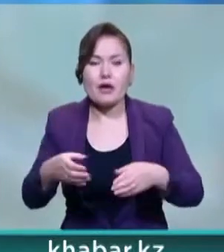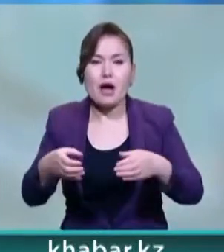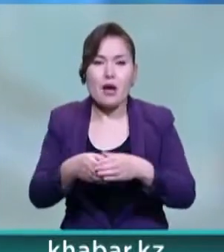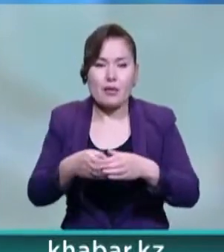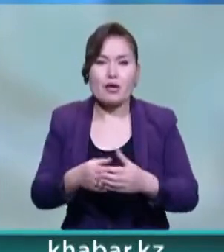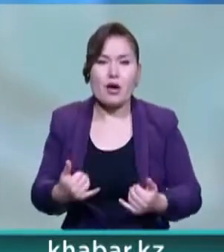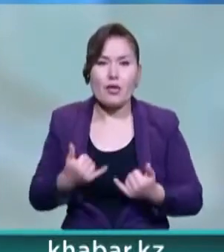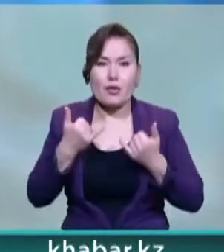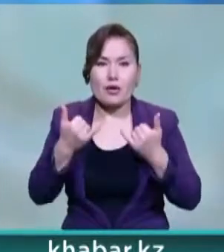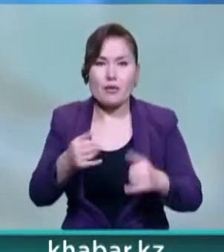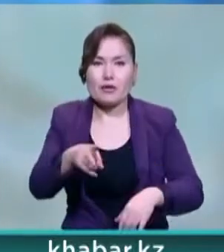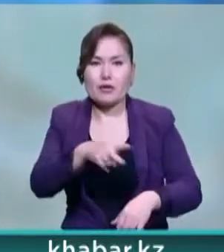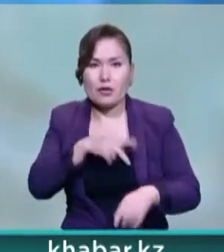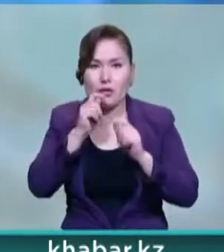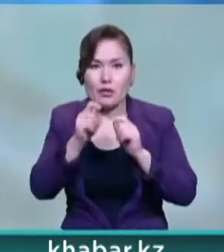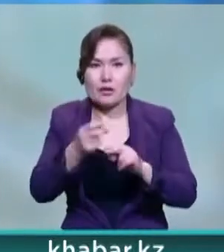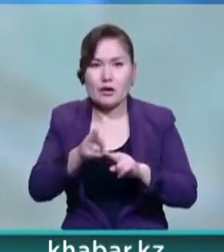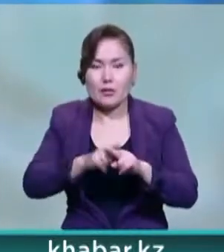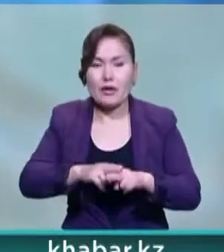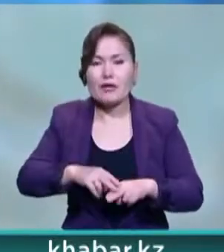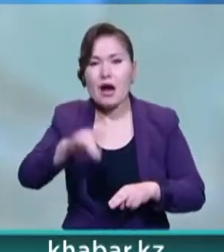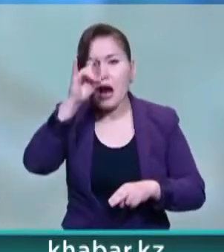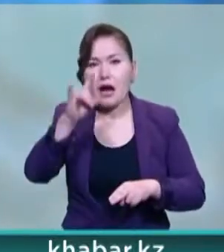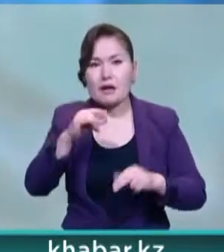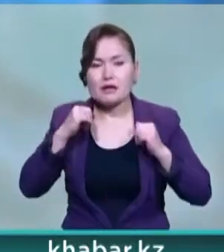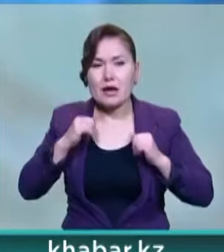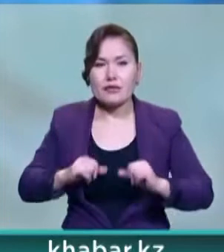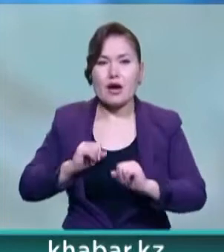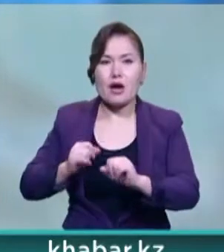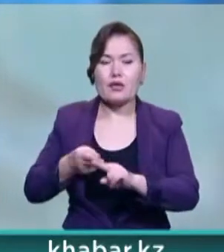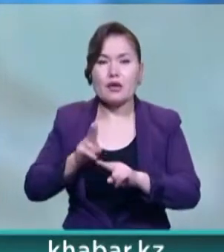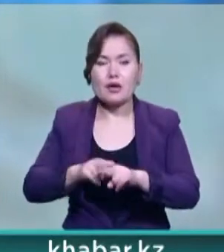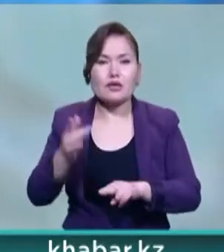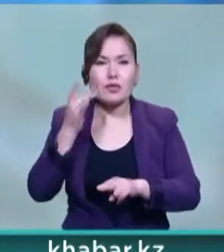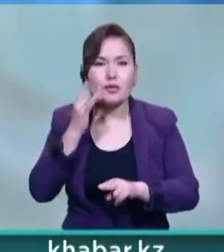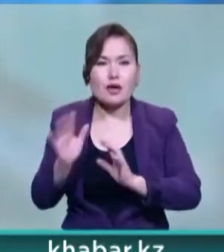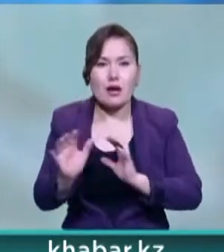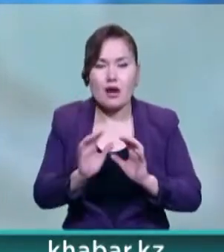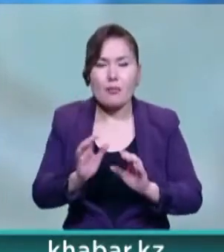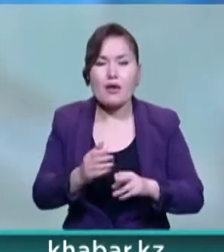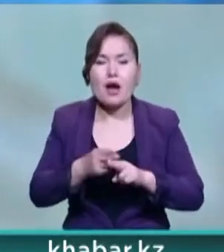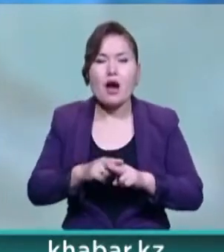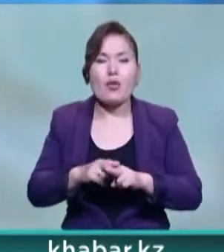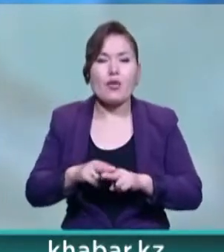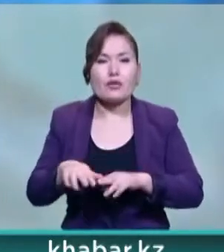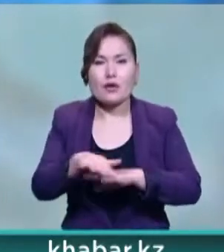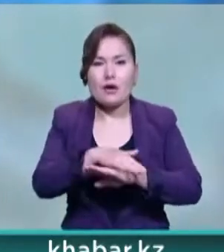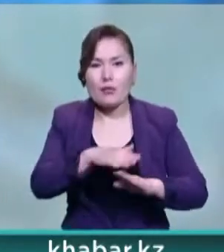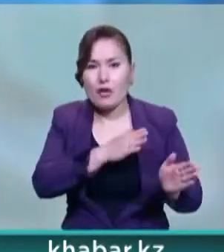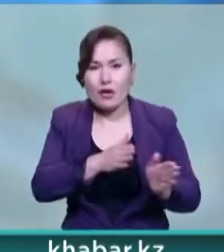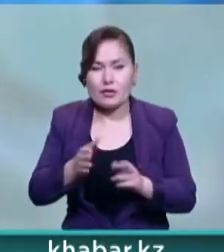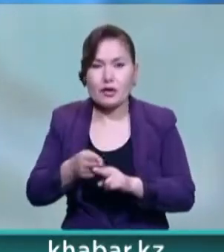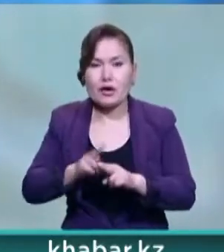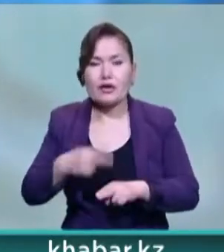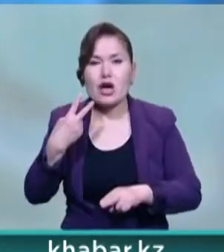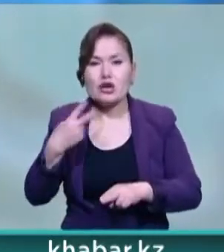бір сыпырасы құрмет төрінен көрінді. Ел тыныштығын қорып, қоғамды қауіпсіздікті қамтамасыз етудегі еңбегі еселі болу үшін